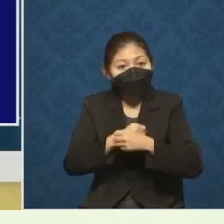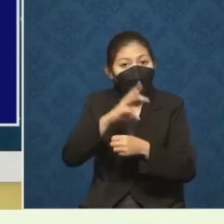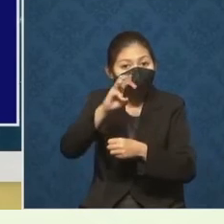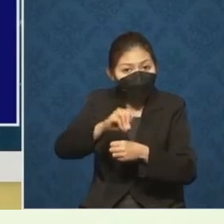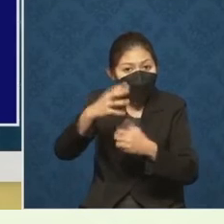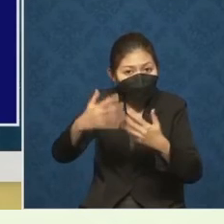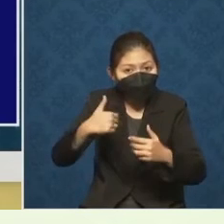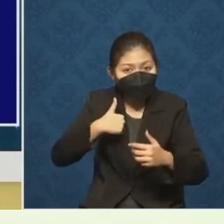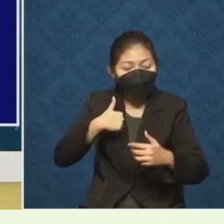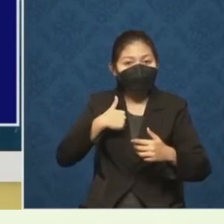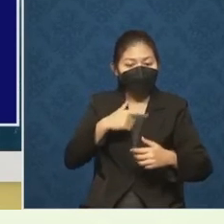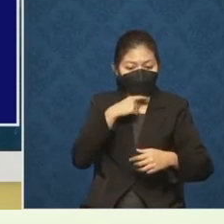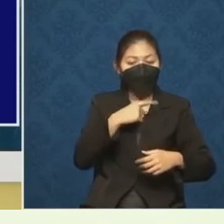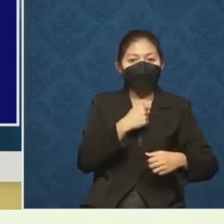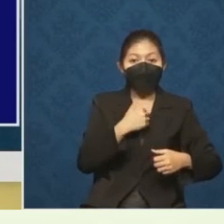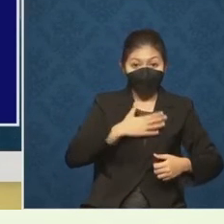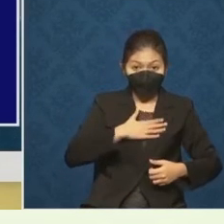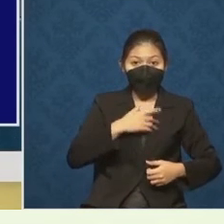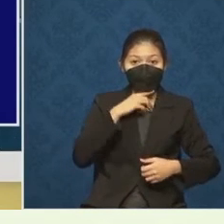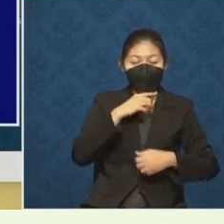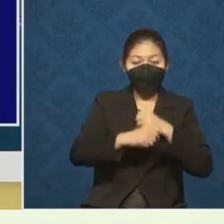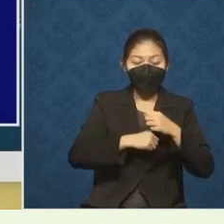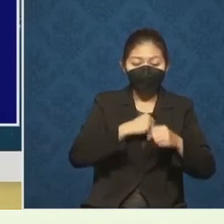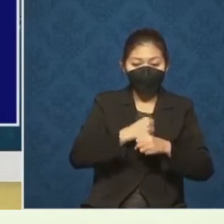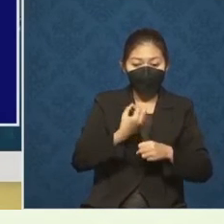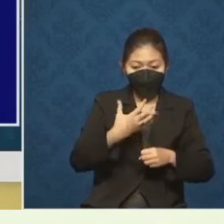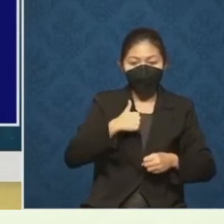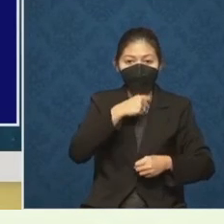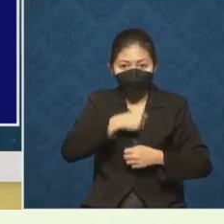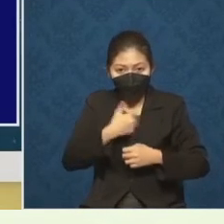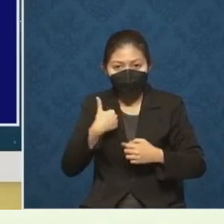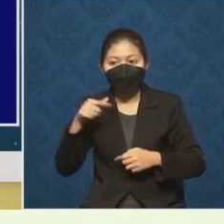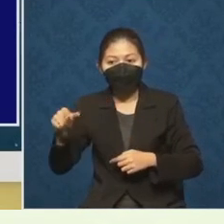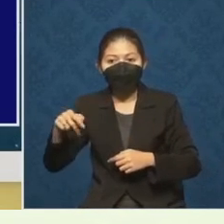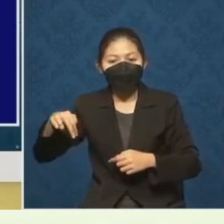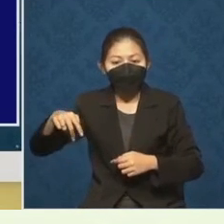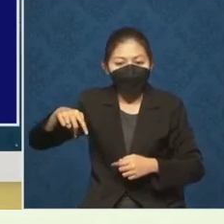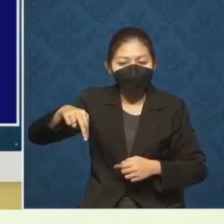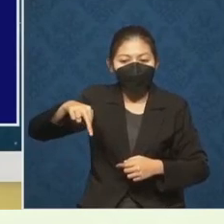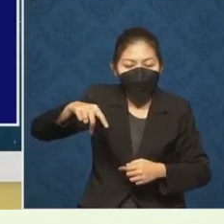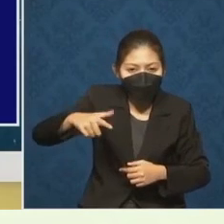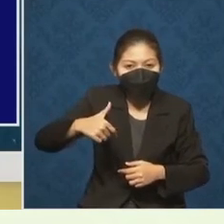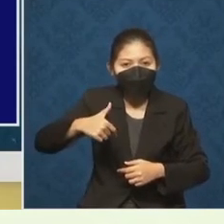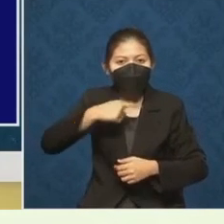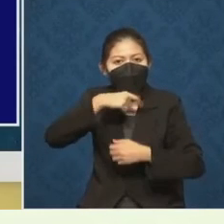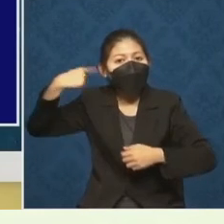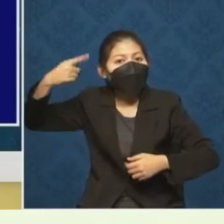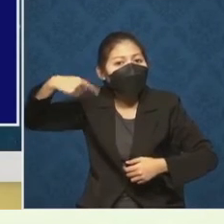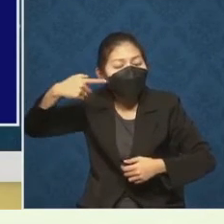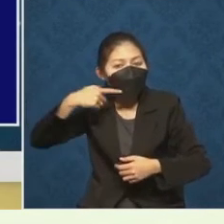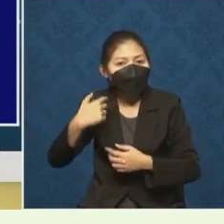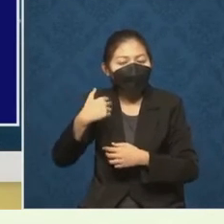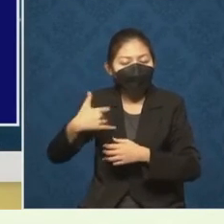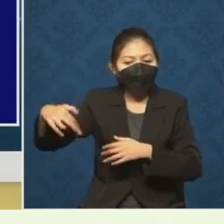แก่กว่าแต่นั้นเดินจะไม่ไหวแล้วครับนะเป็นผู้หญิงมาขอถ่ายรูปกับผมแล้วจะไปตรวจจับกลุ่มการเลือกตั้งให้